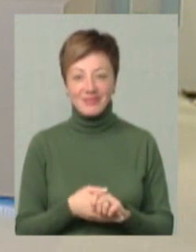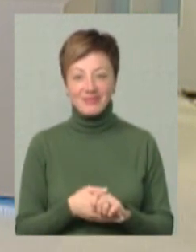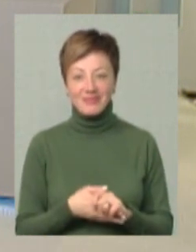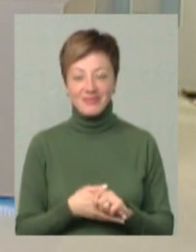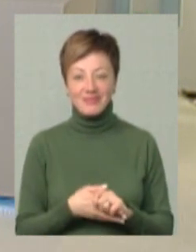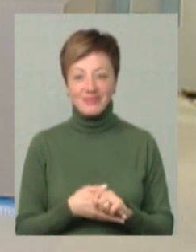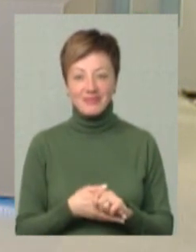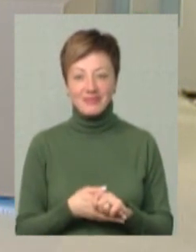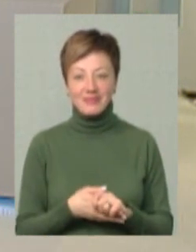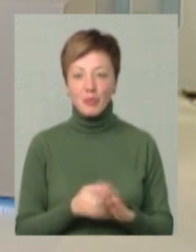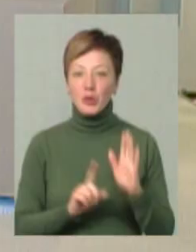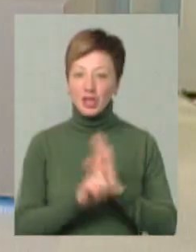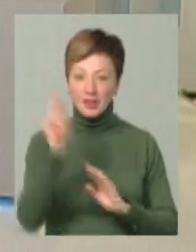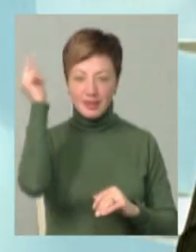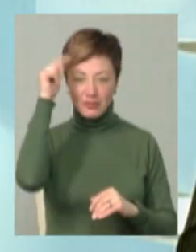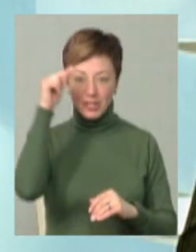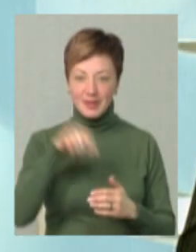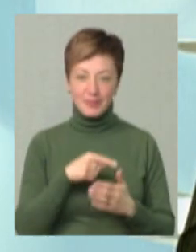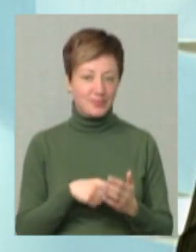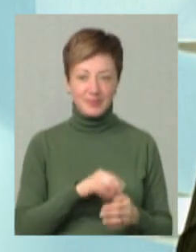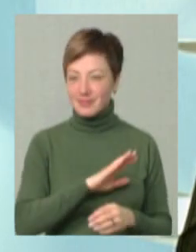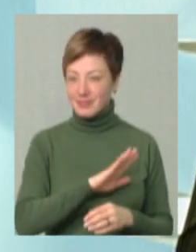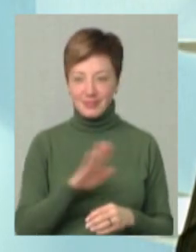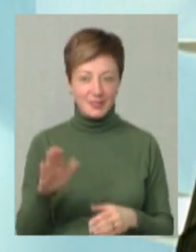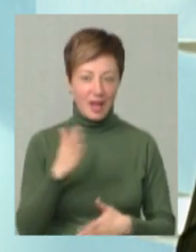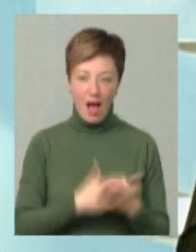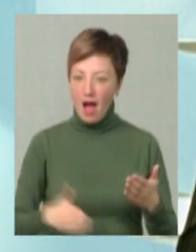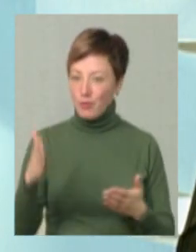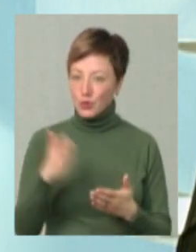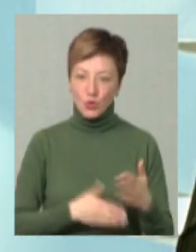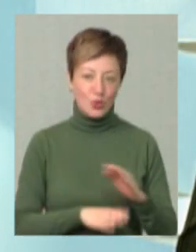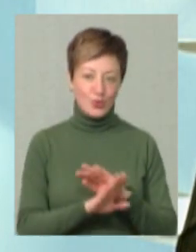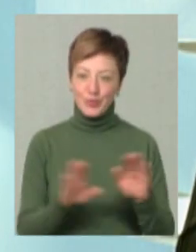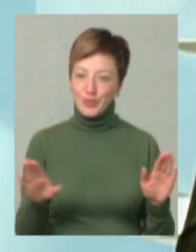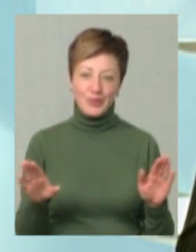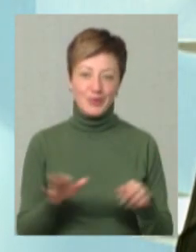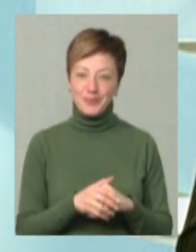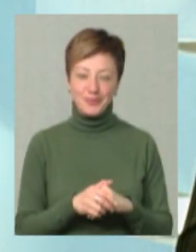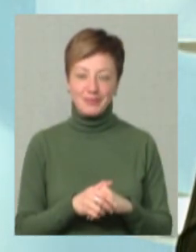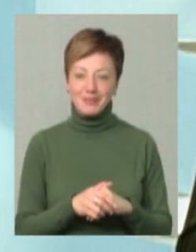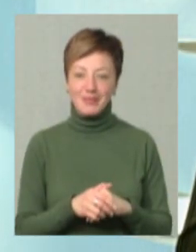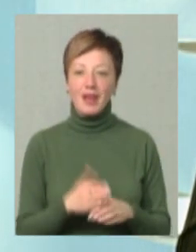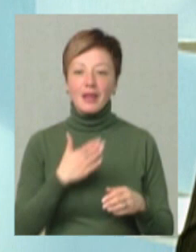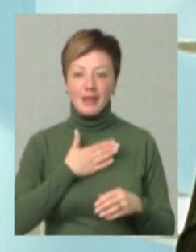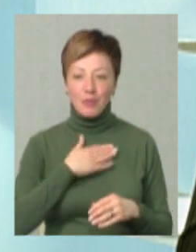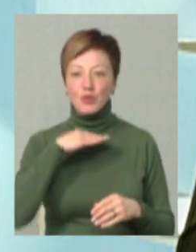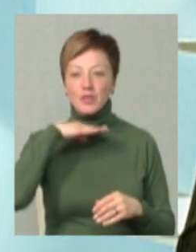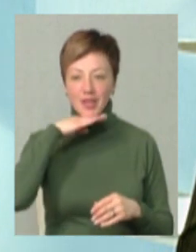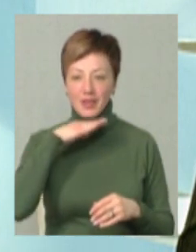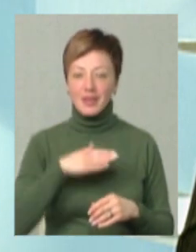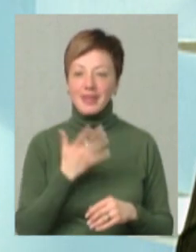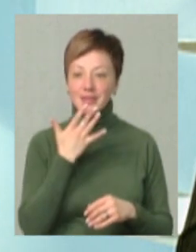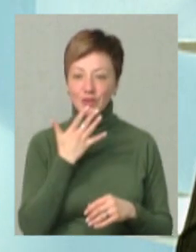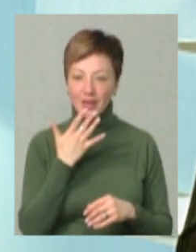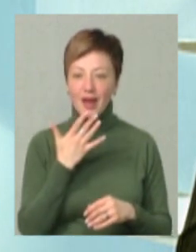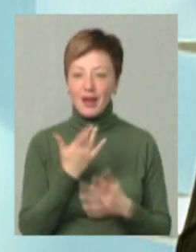щоб почати навчання? Ні, абсолютно. Ні. Я притримуюся того, що нам достатньо